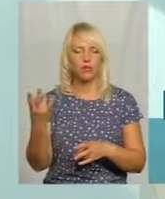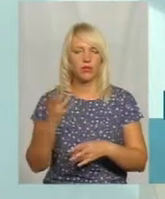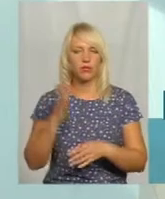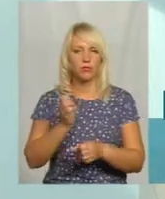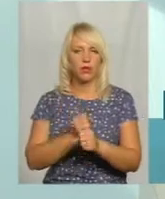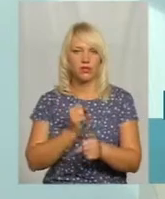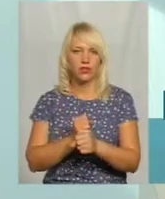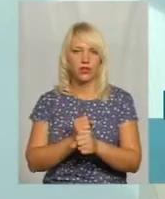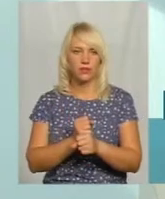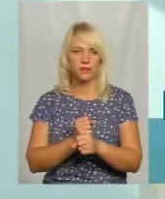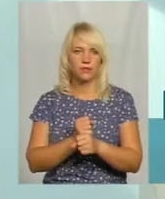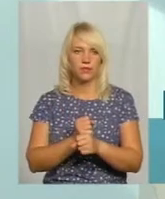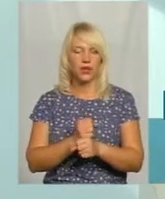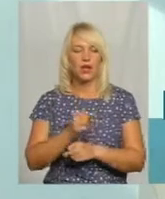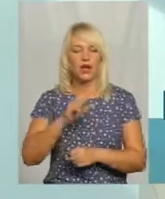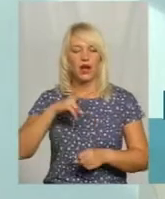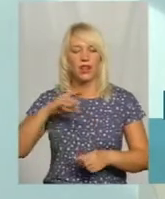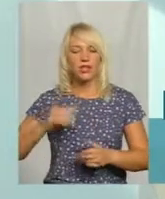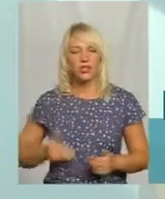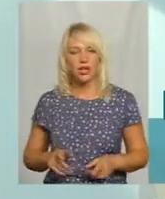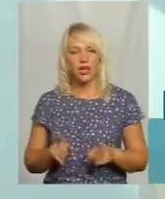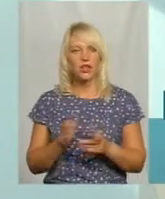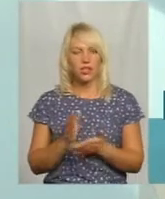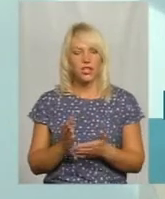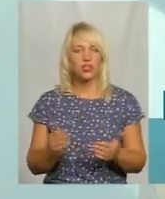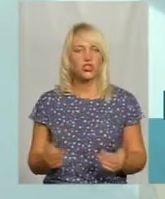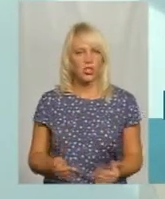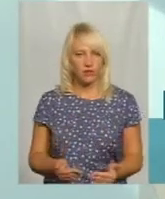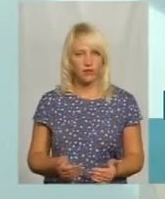працювати. Але життя є життя,